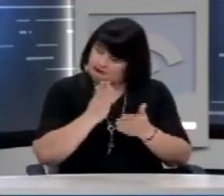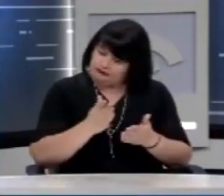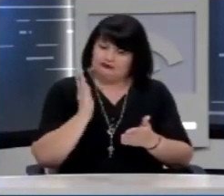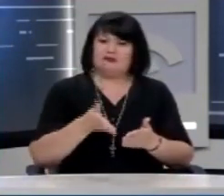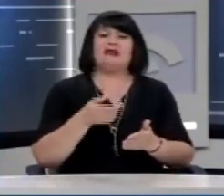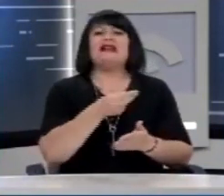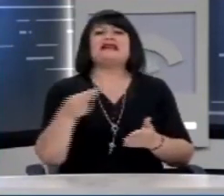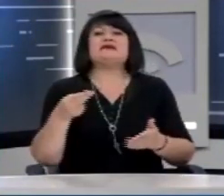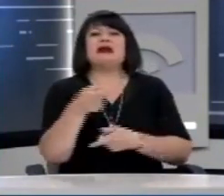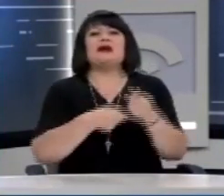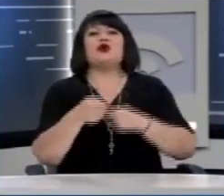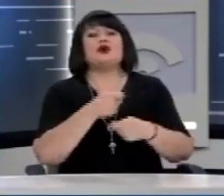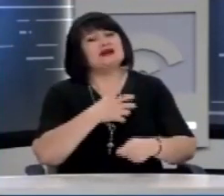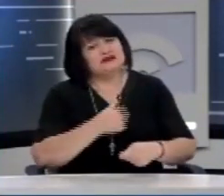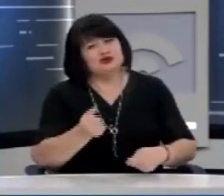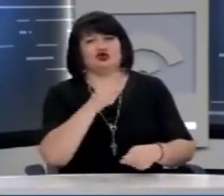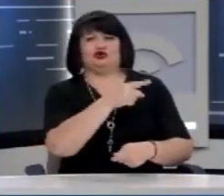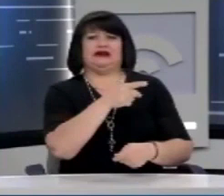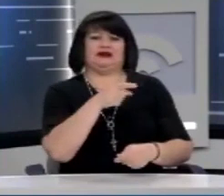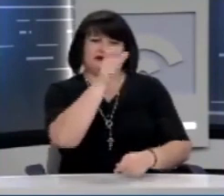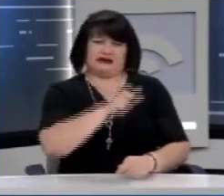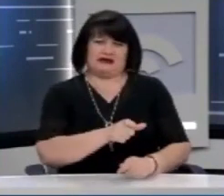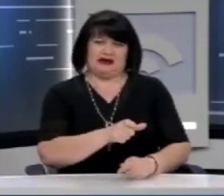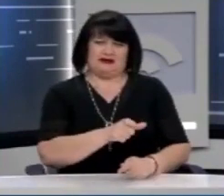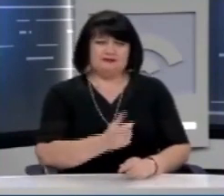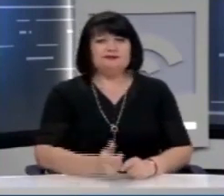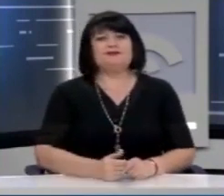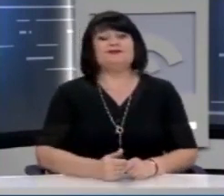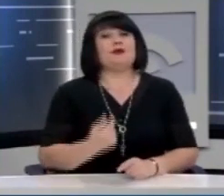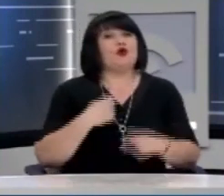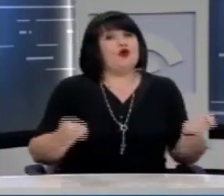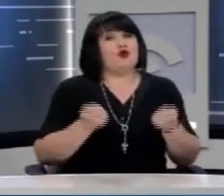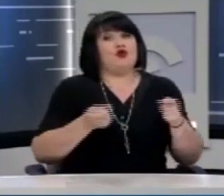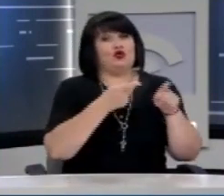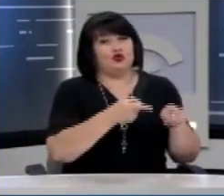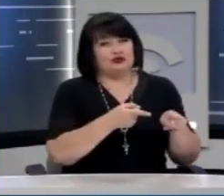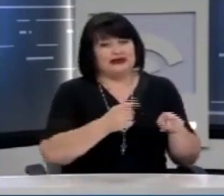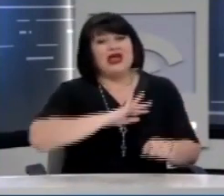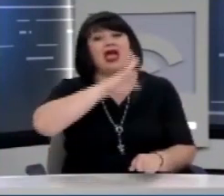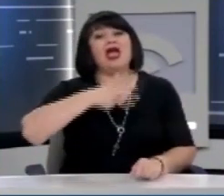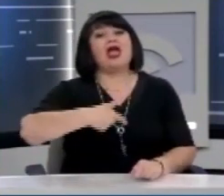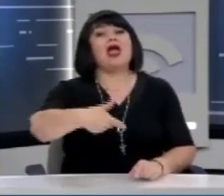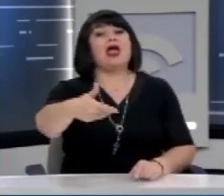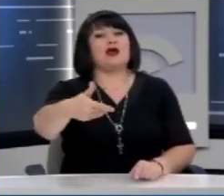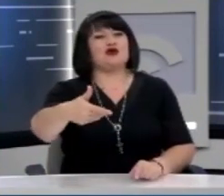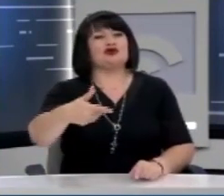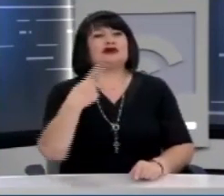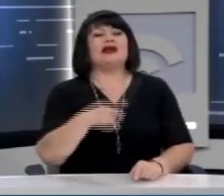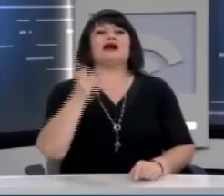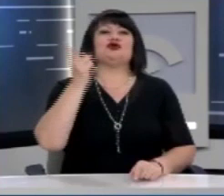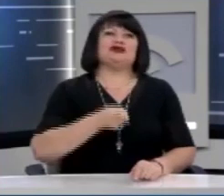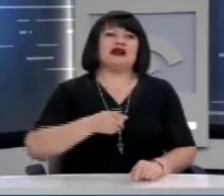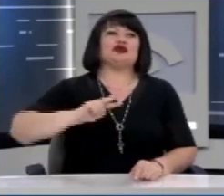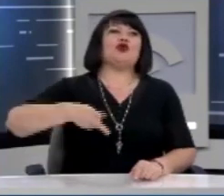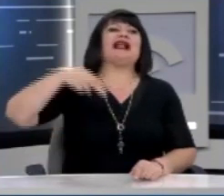εμπιστοσύνης των αγορών. Αποτελεί ψήφο εμπιστοσύνης στο ότι θα υλοποιήσετε μέχρι κεραίας τα